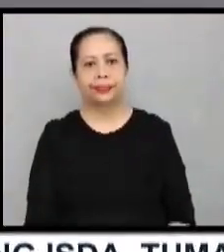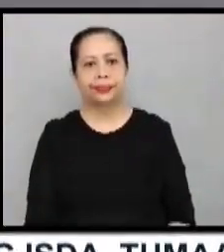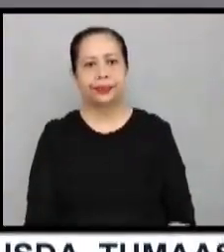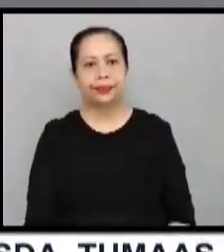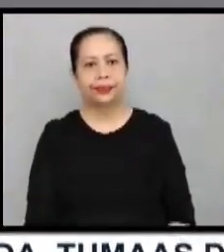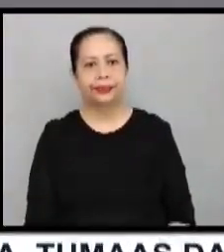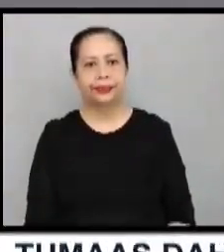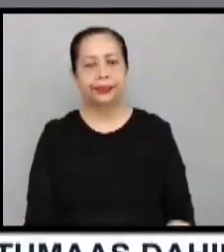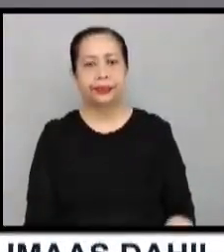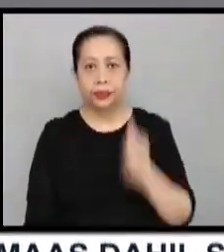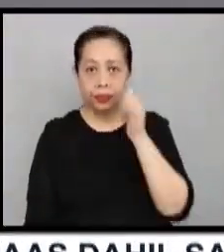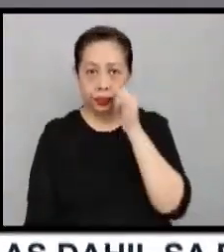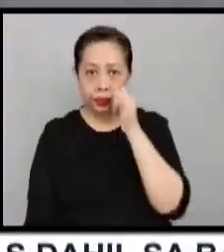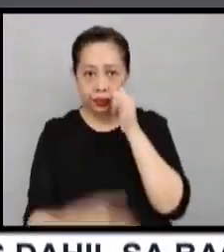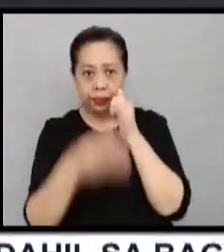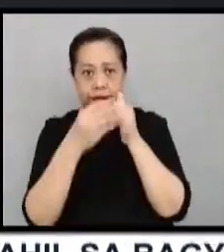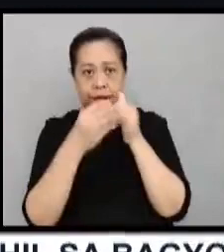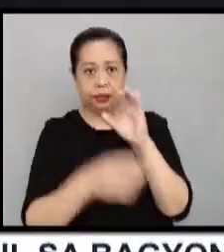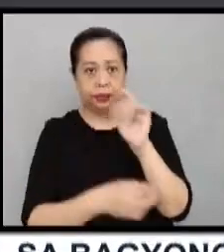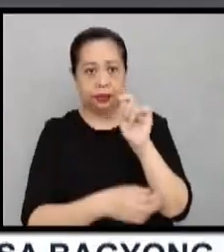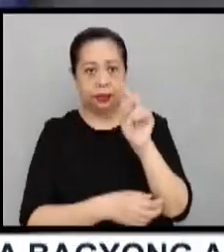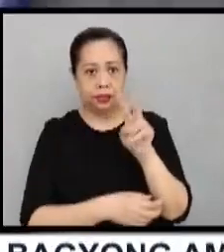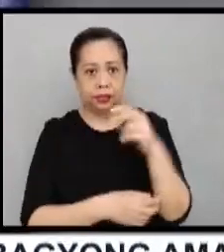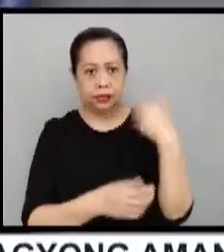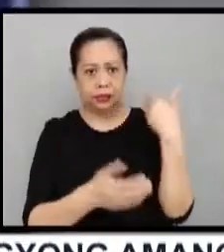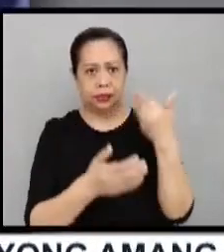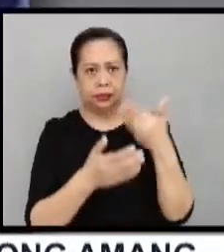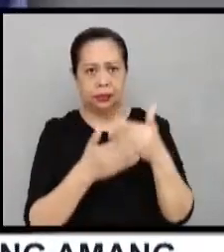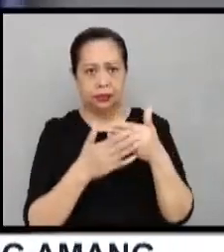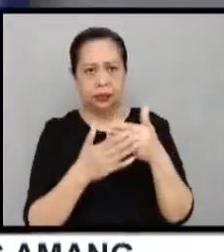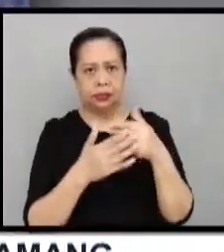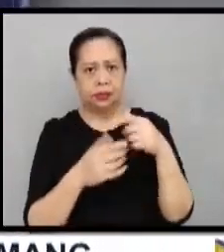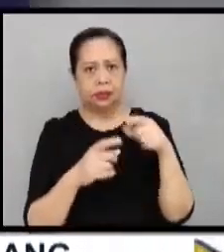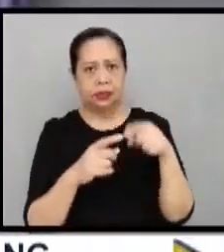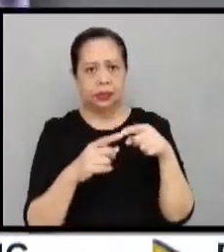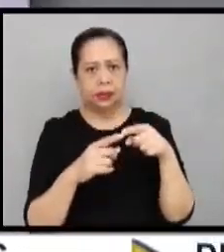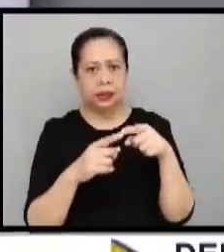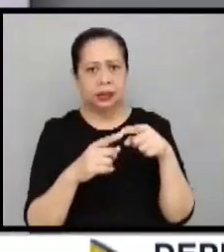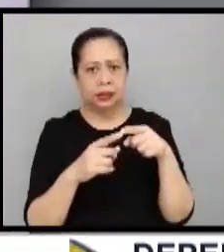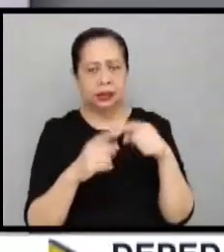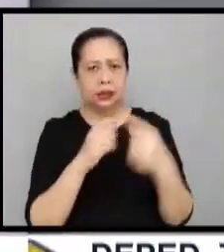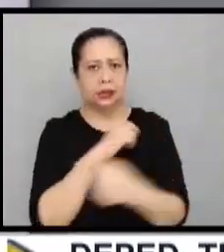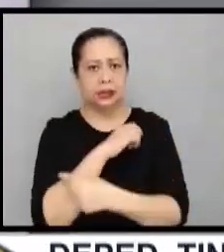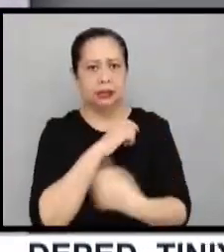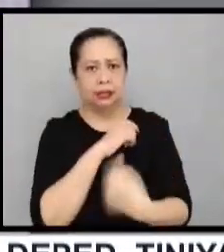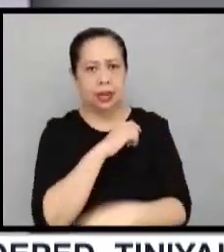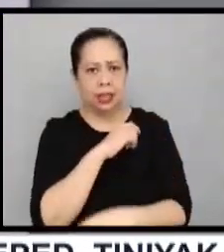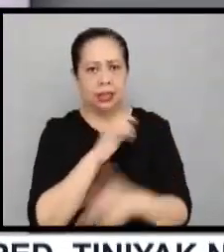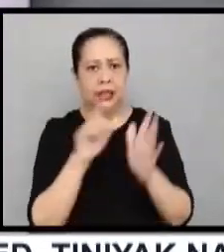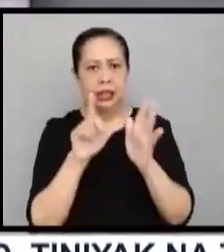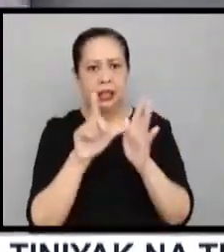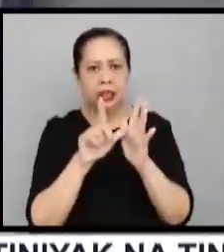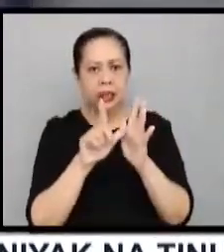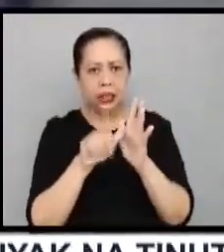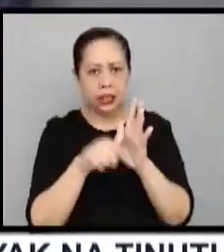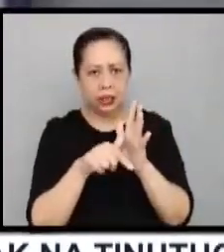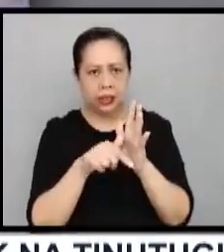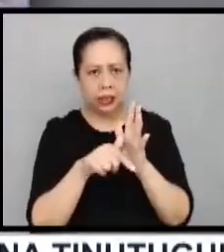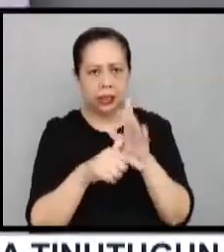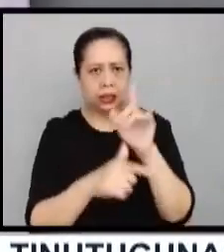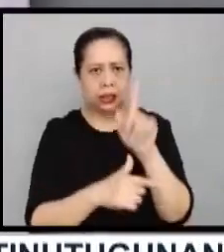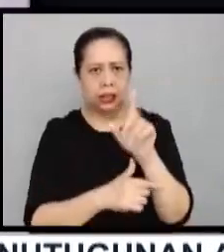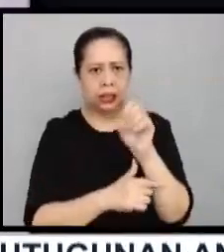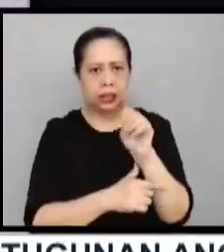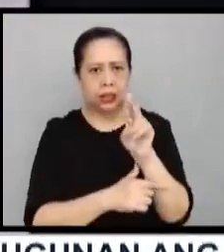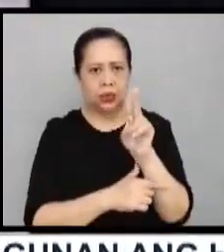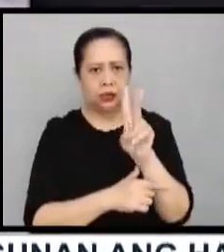Kuha sa CCTV na ito ang paparating na bus sa Del Pilar Castillejo, Zambales. Maya-maya lang, isang SUV ang